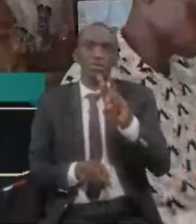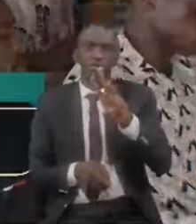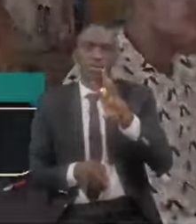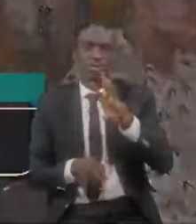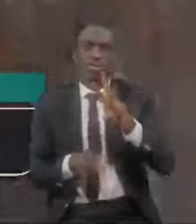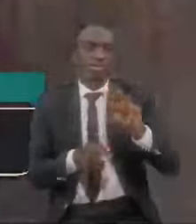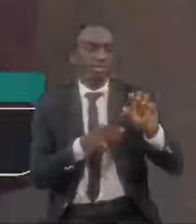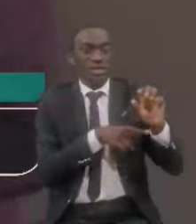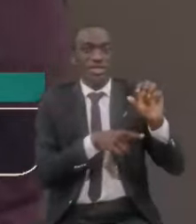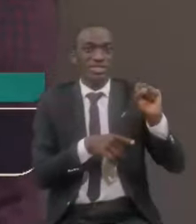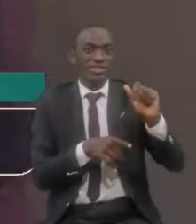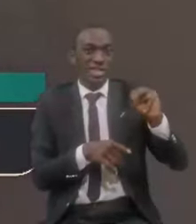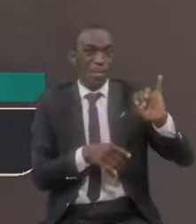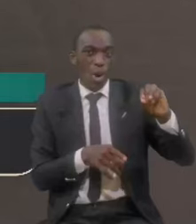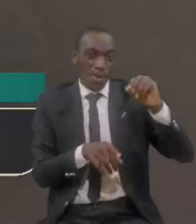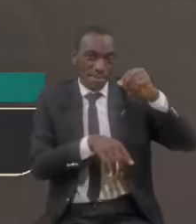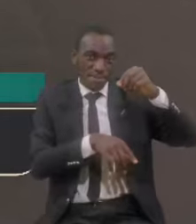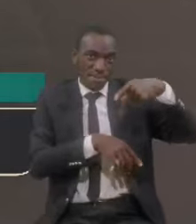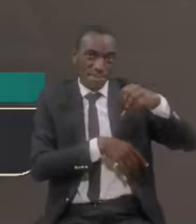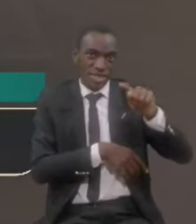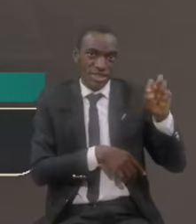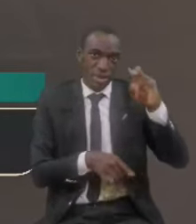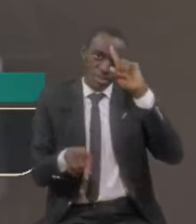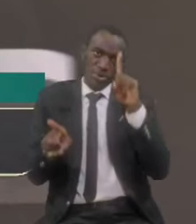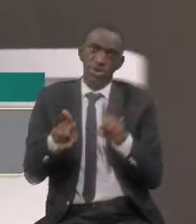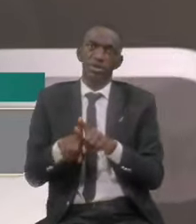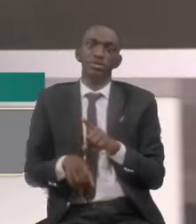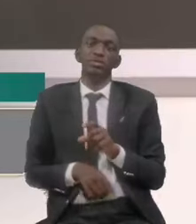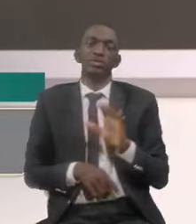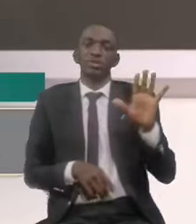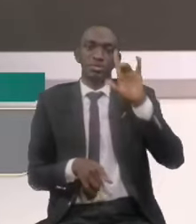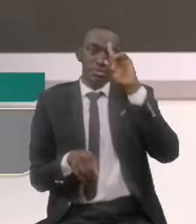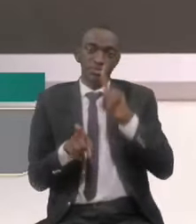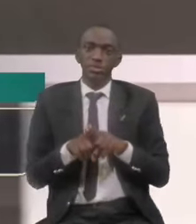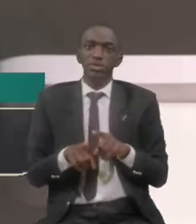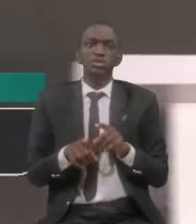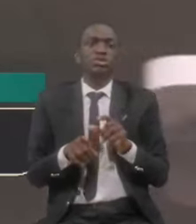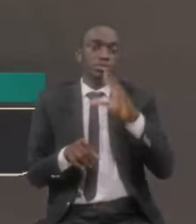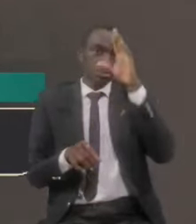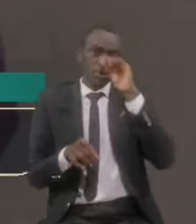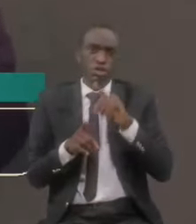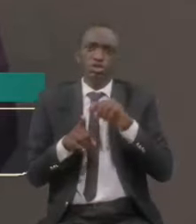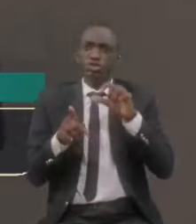suivi Jésus. André. Vous lisez toutes les autres références. Qu'est-ce que nous apprenons?